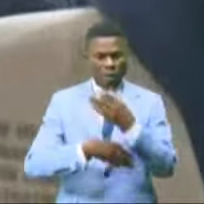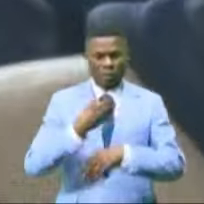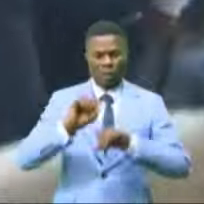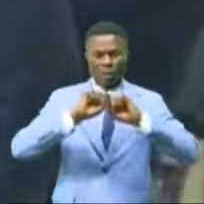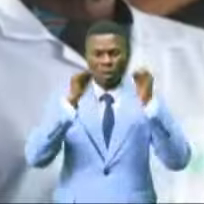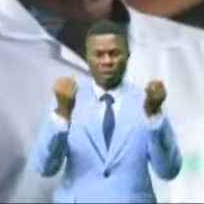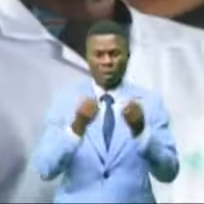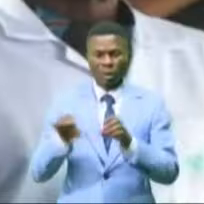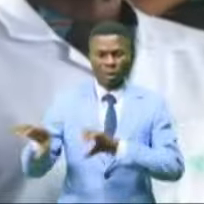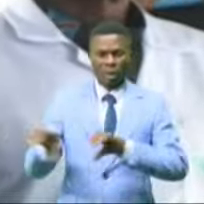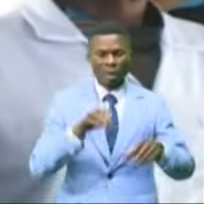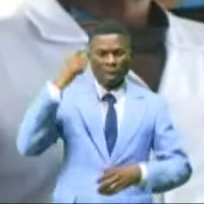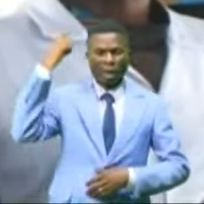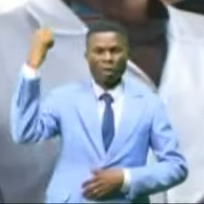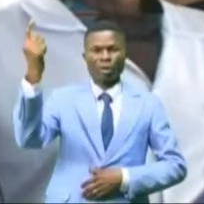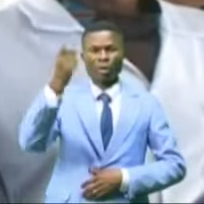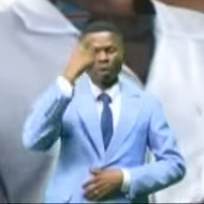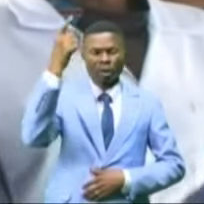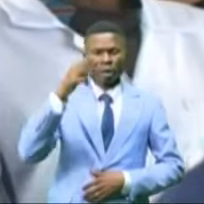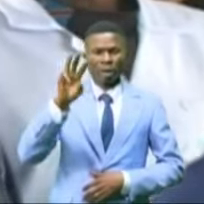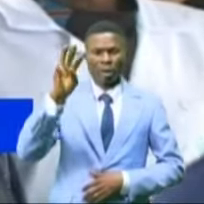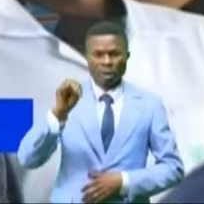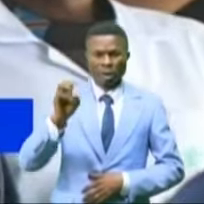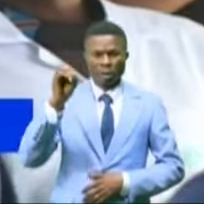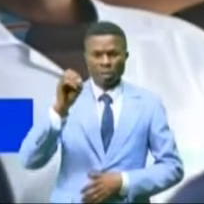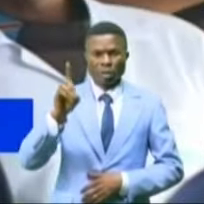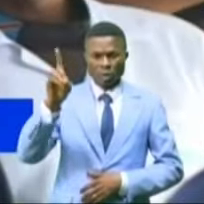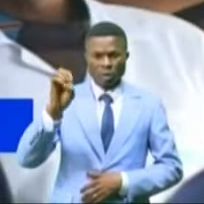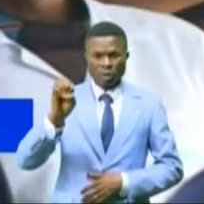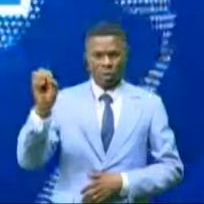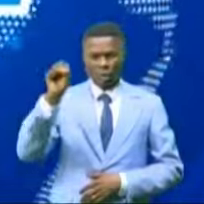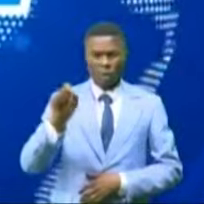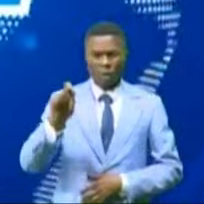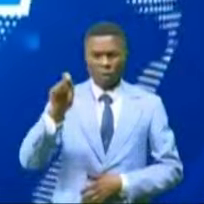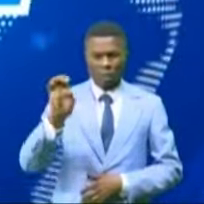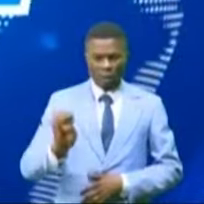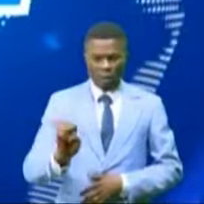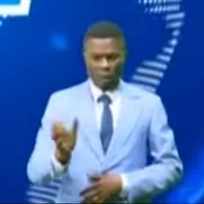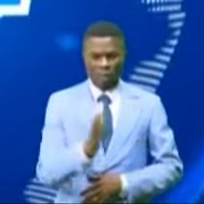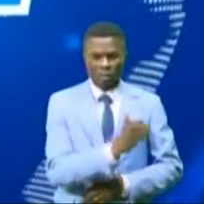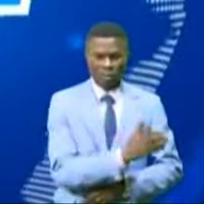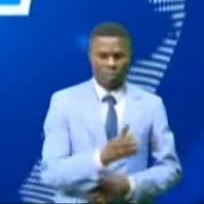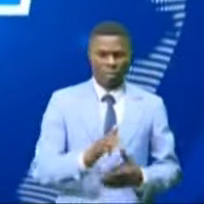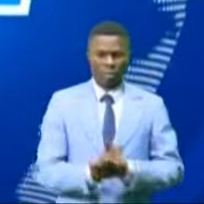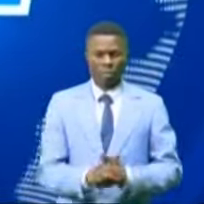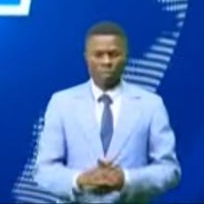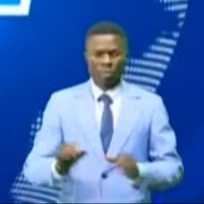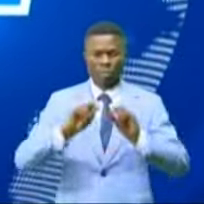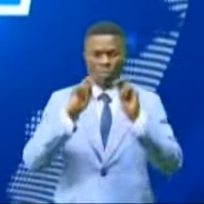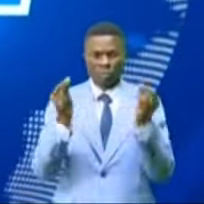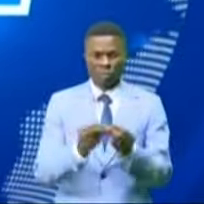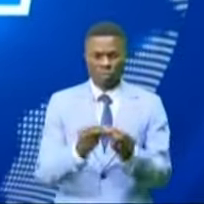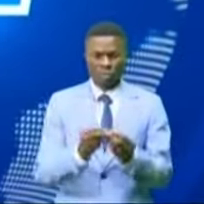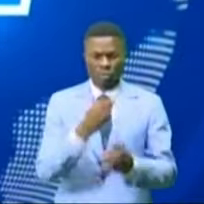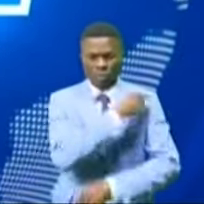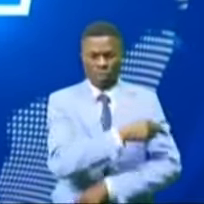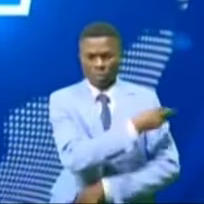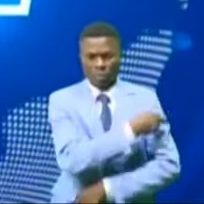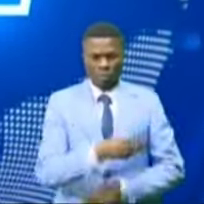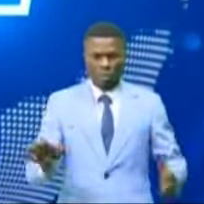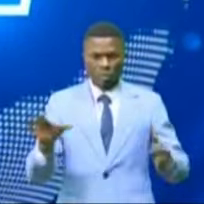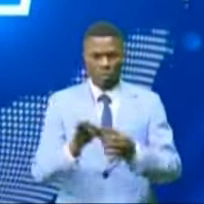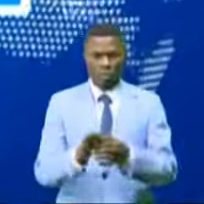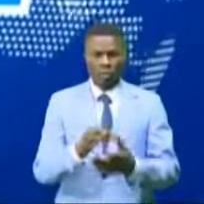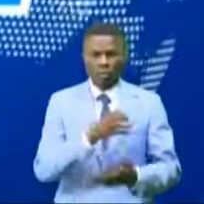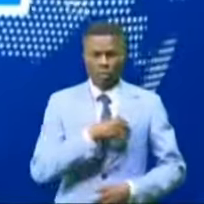sociales et Action humanitaire, Modeste Moutinga Mutuishai. La junte féminine de la Croix-Rouge s'est unie aux femmes